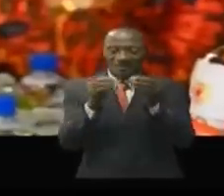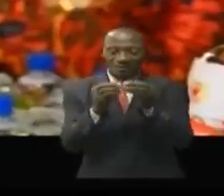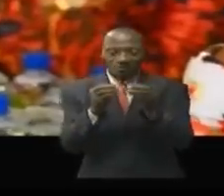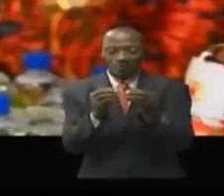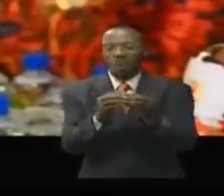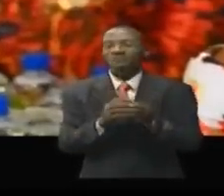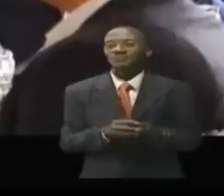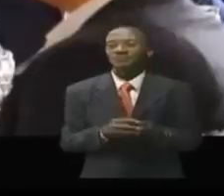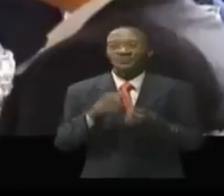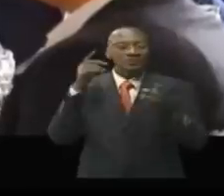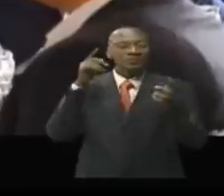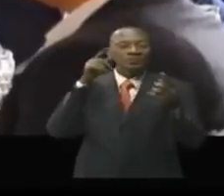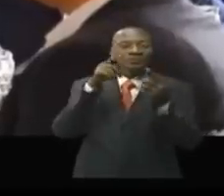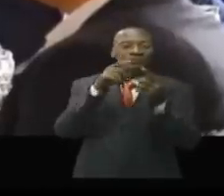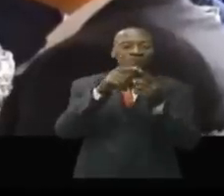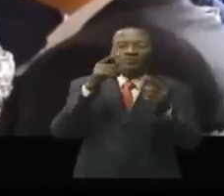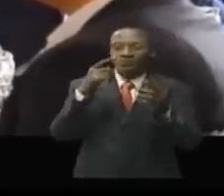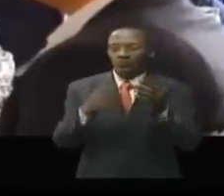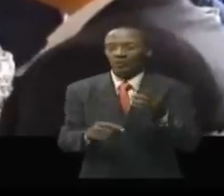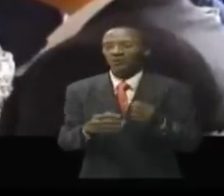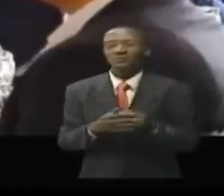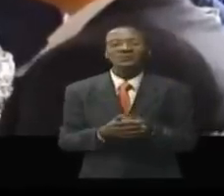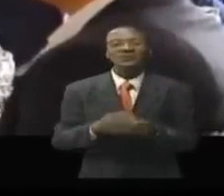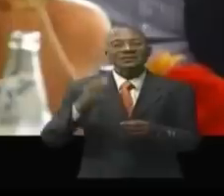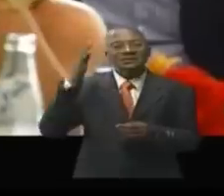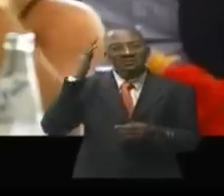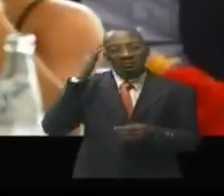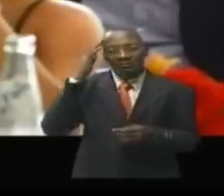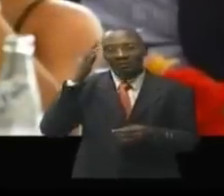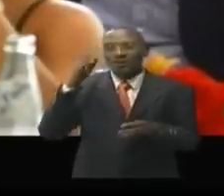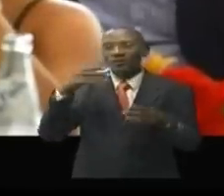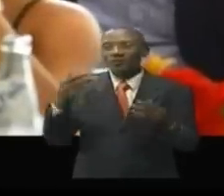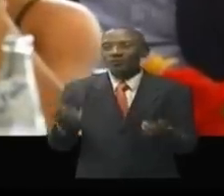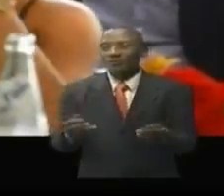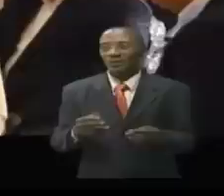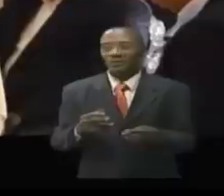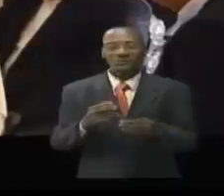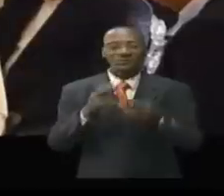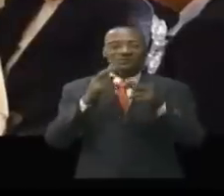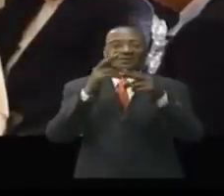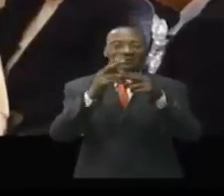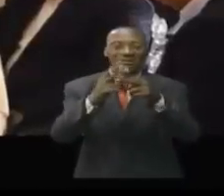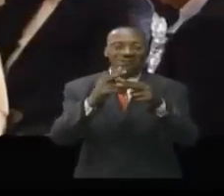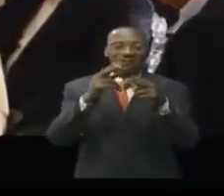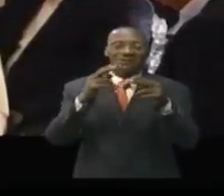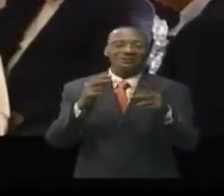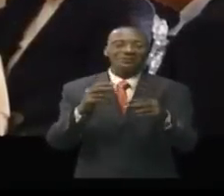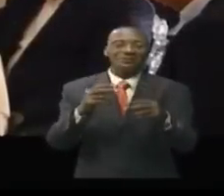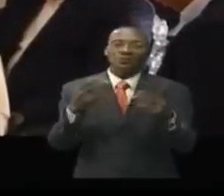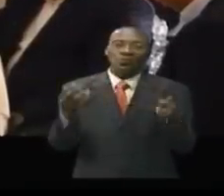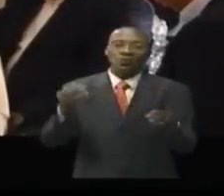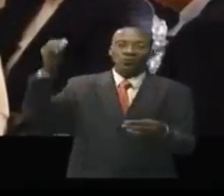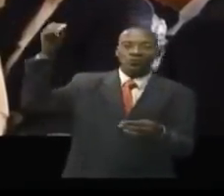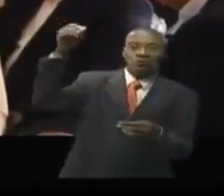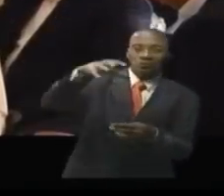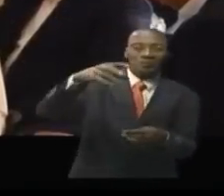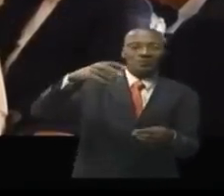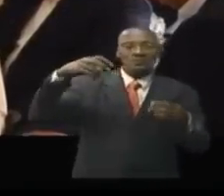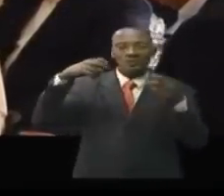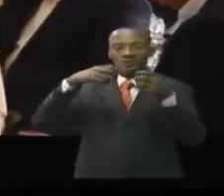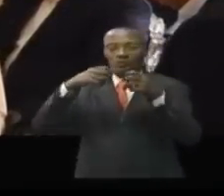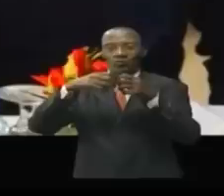ont compris que certaines marques de climatiseurs détruisent l'écosystème, ce qui va à l'encontre des objectifs de